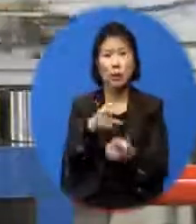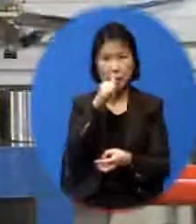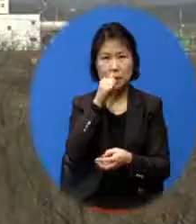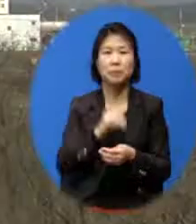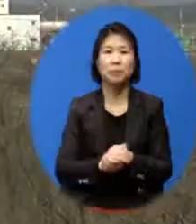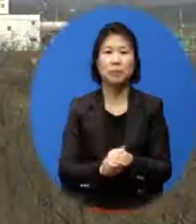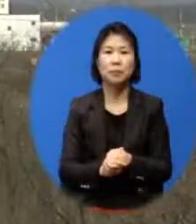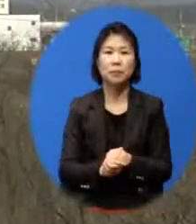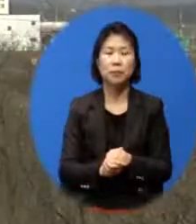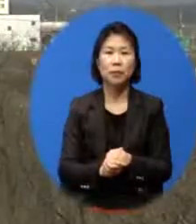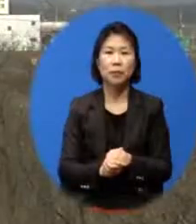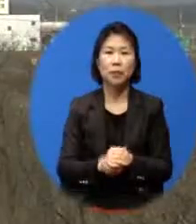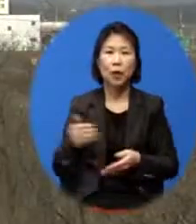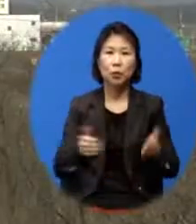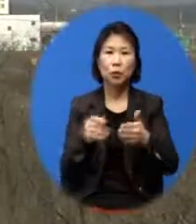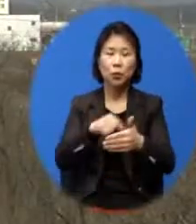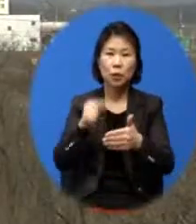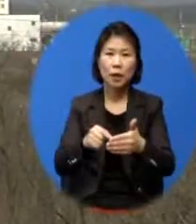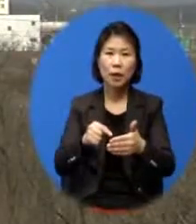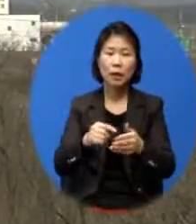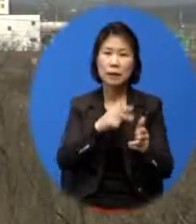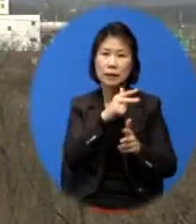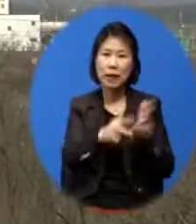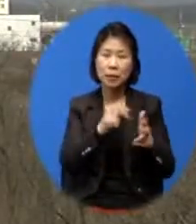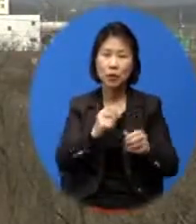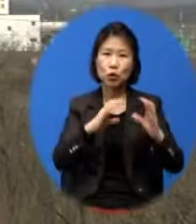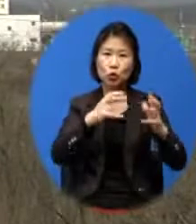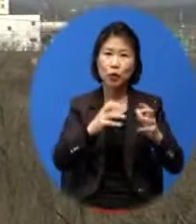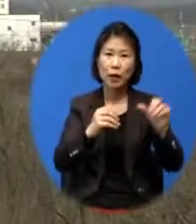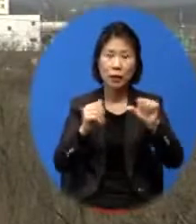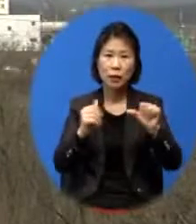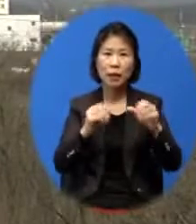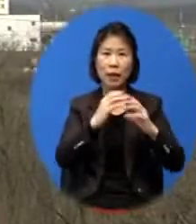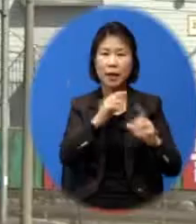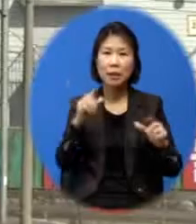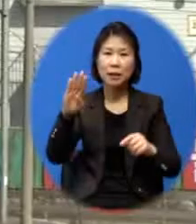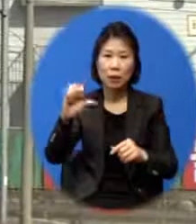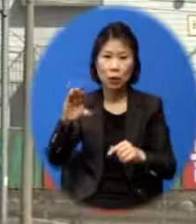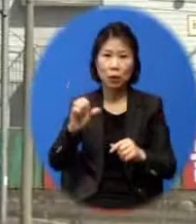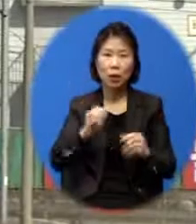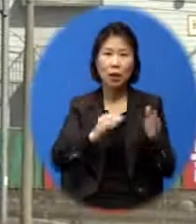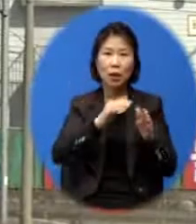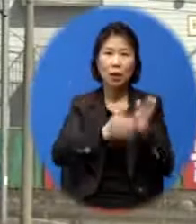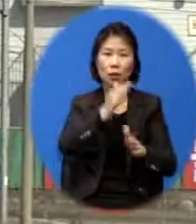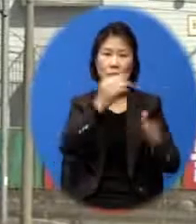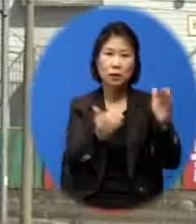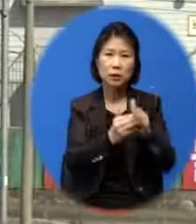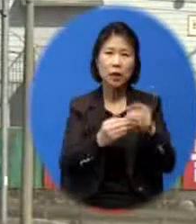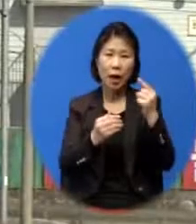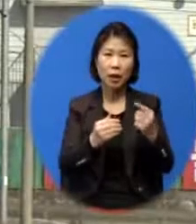분석됐습니다. 한편 도내 산업단지는 국가 산단 5개, 일반 산단 45개, 도시첨단 산단